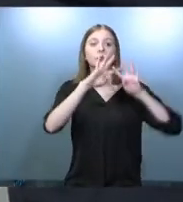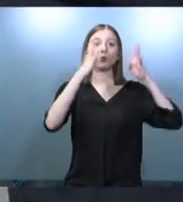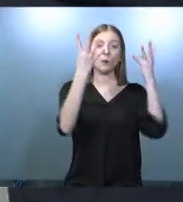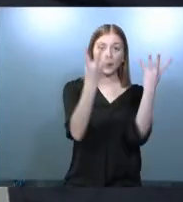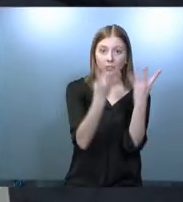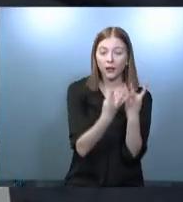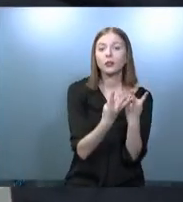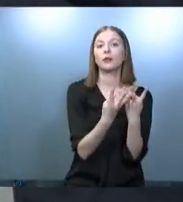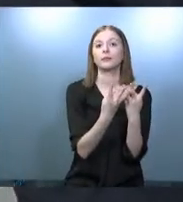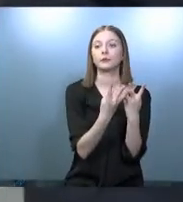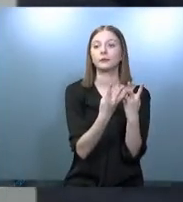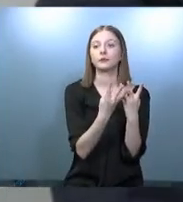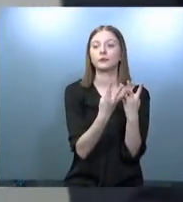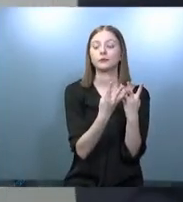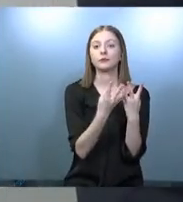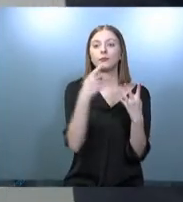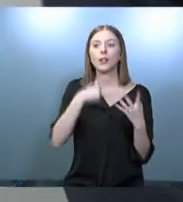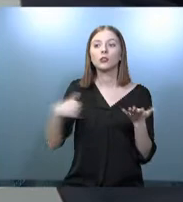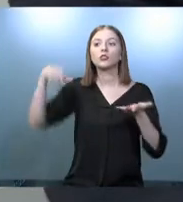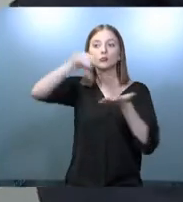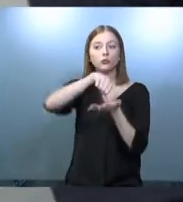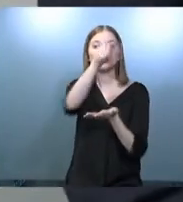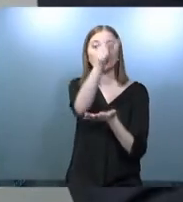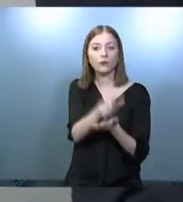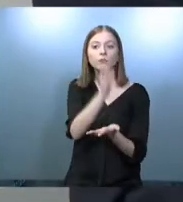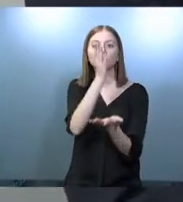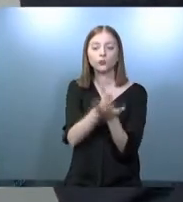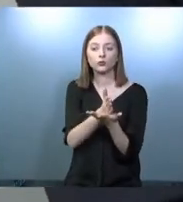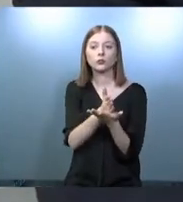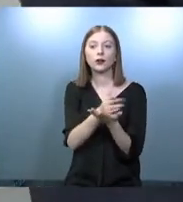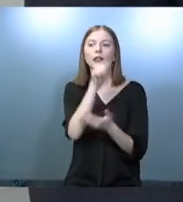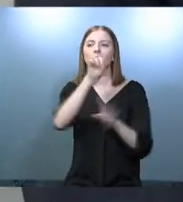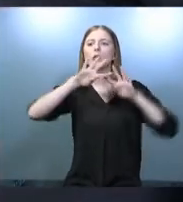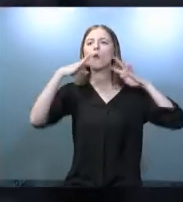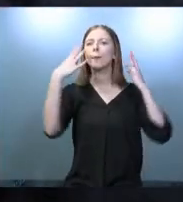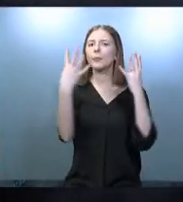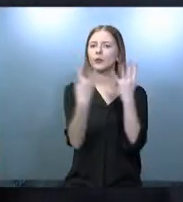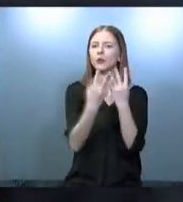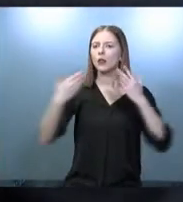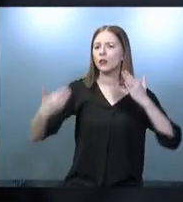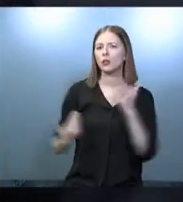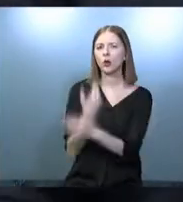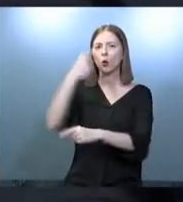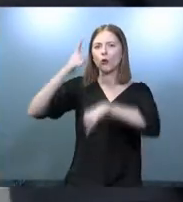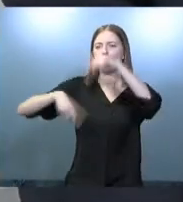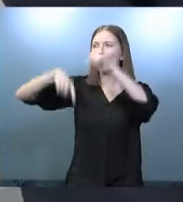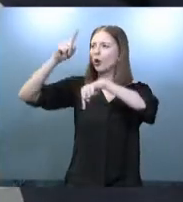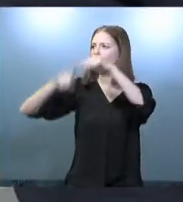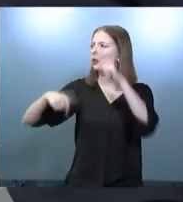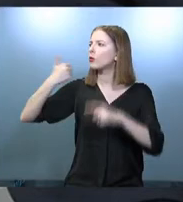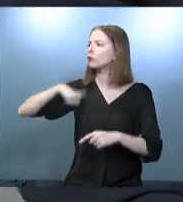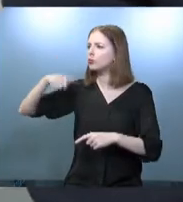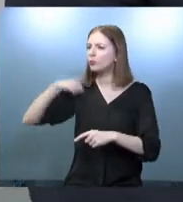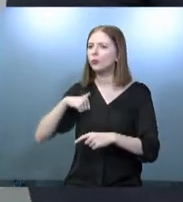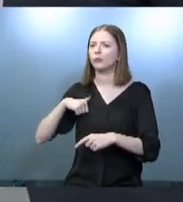žmonės. Komitetas subūrė labai daug jaunų, naujų politikoje nedalyvavusių žmonių. Ir